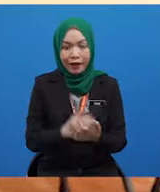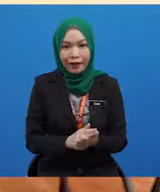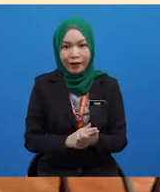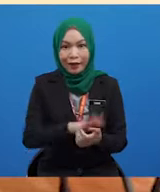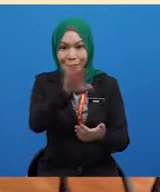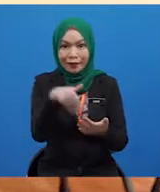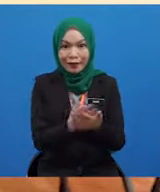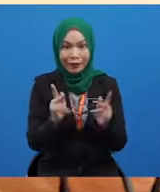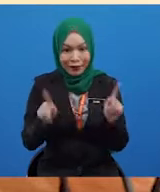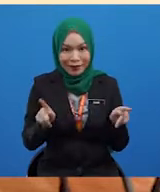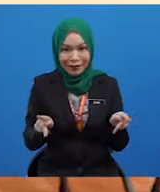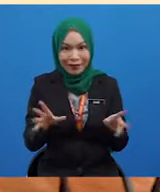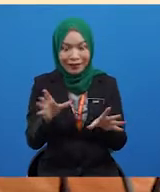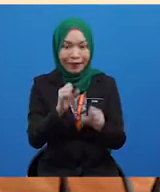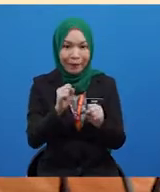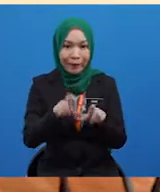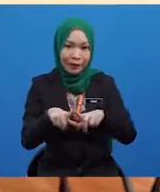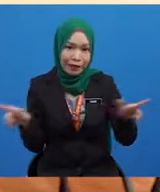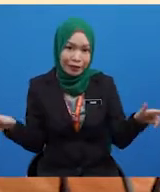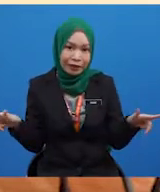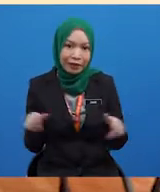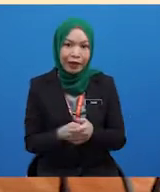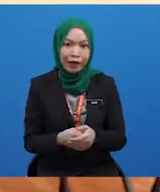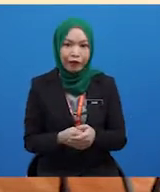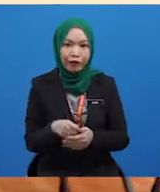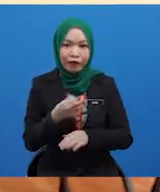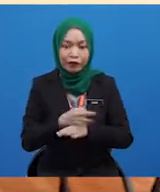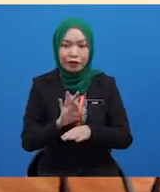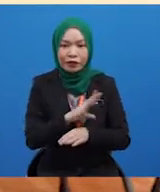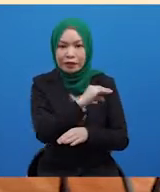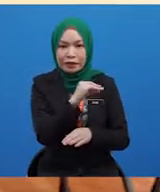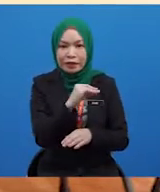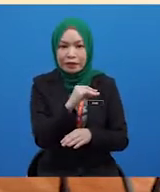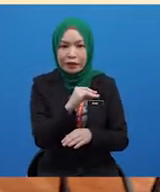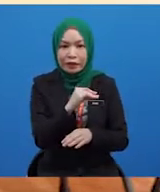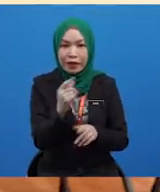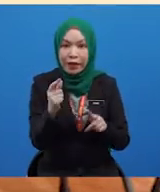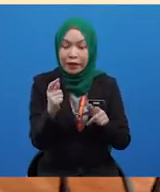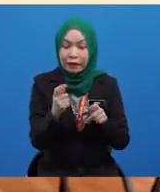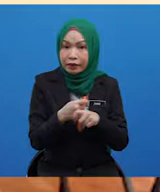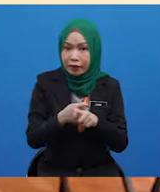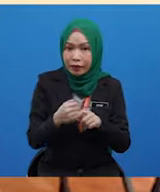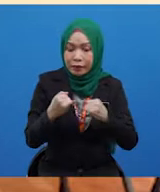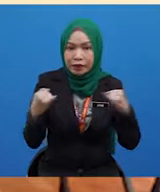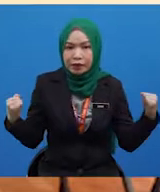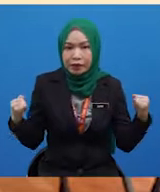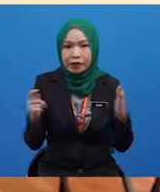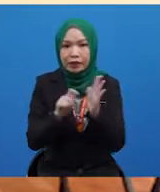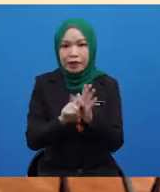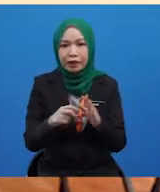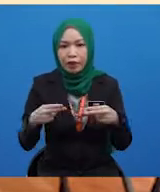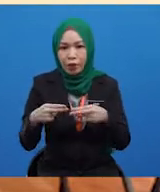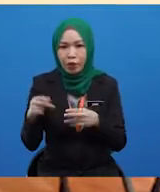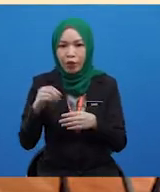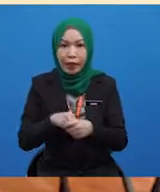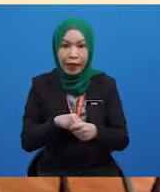para pelajar telah dapat membezakan fungsi setiap jenis penanda penghubung di dalam